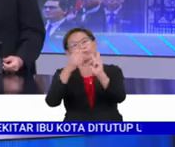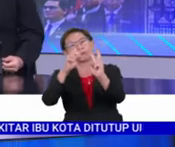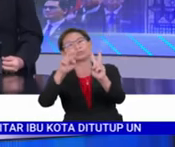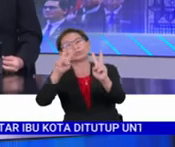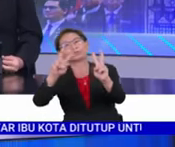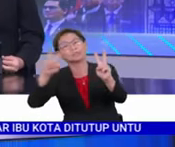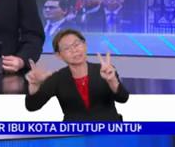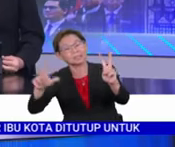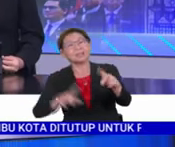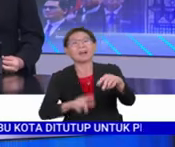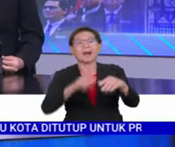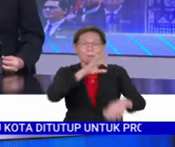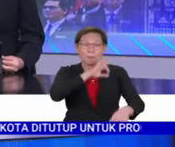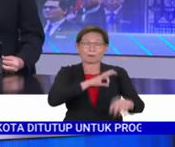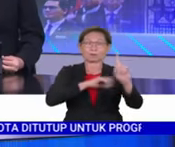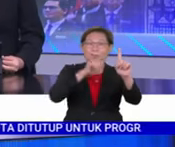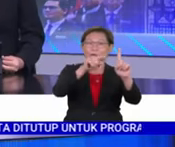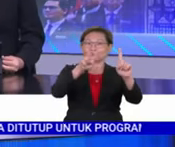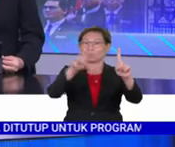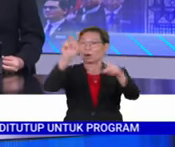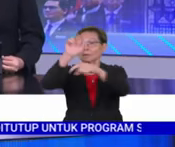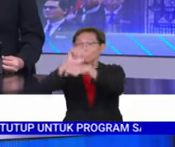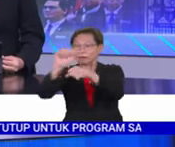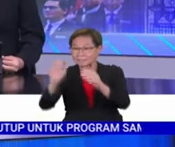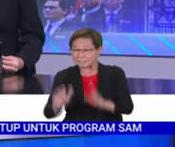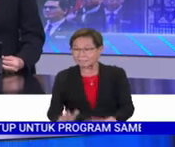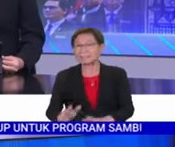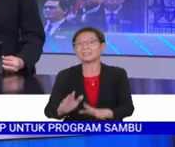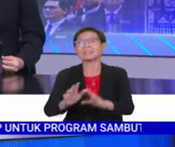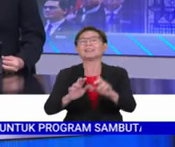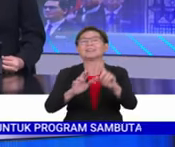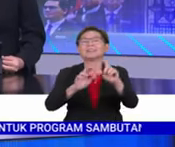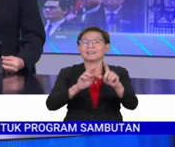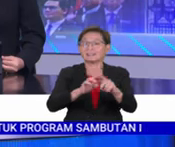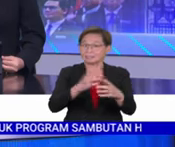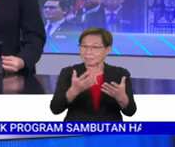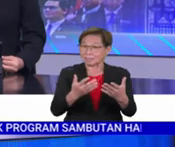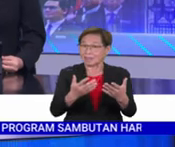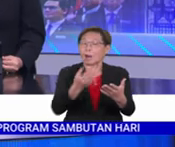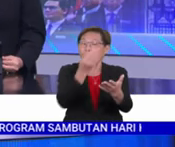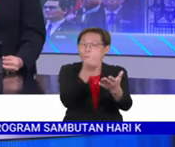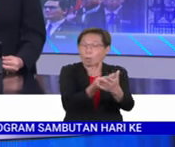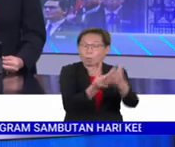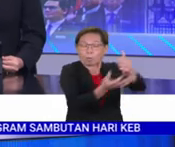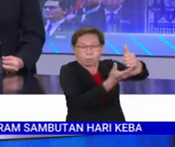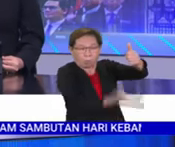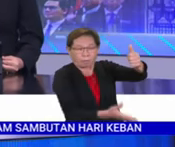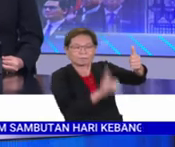seramai 1.28 juta kaki tangan awam dengan implikasi kewangan berjumlah